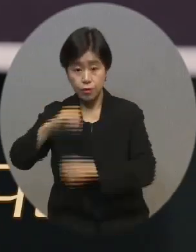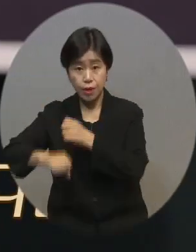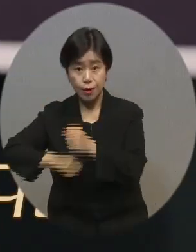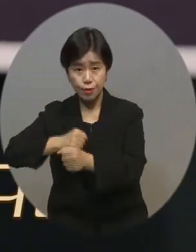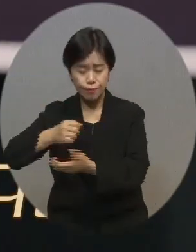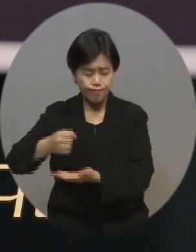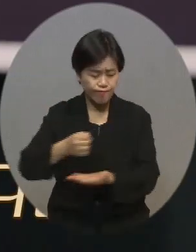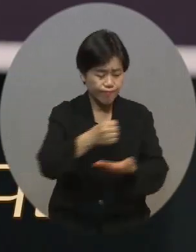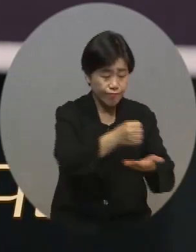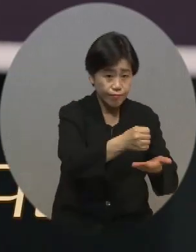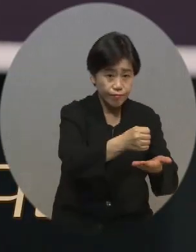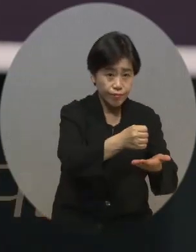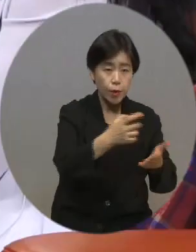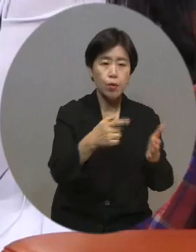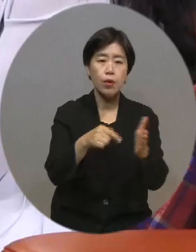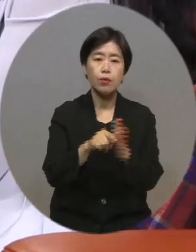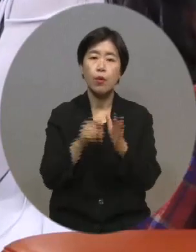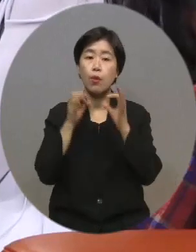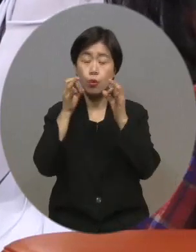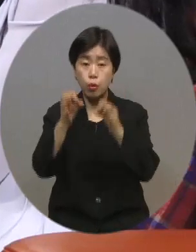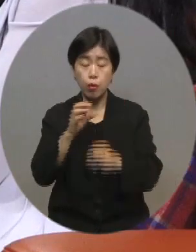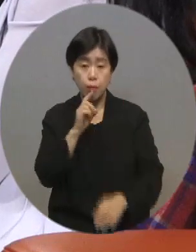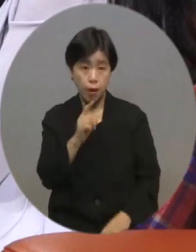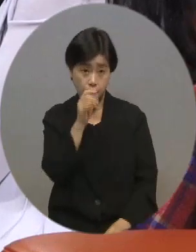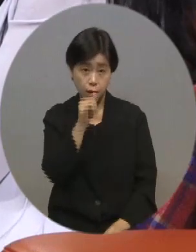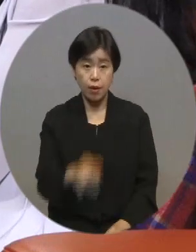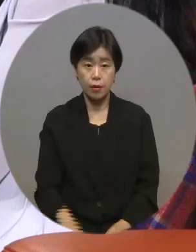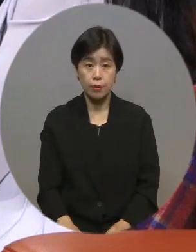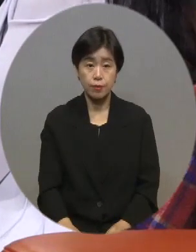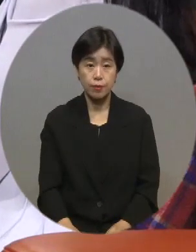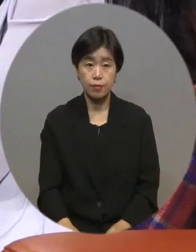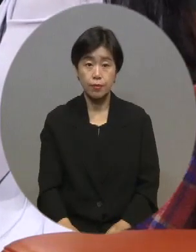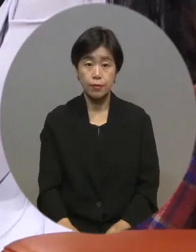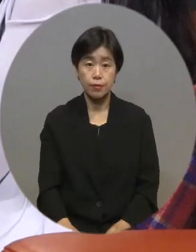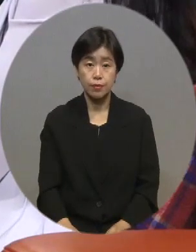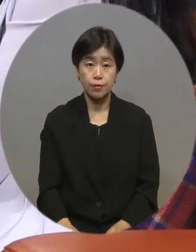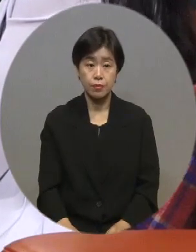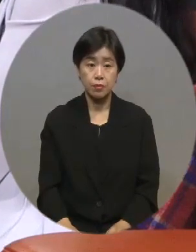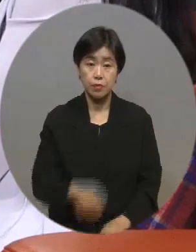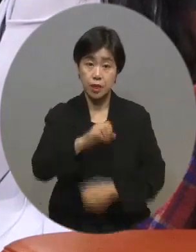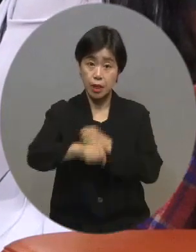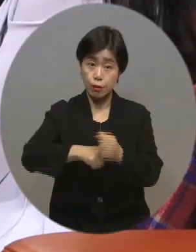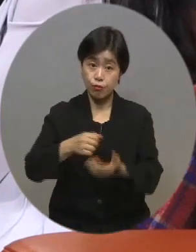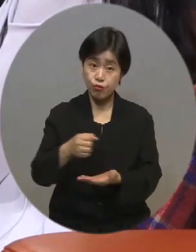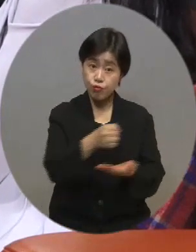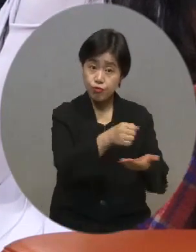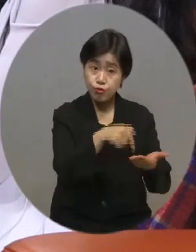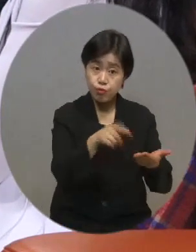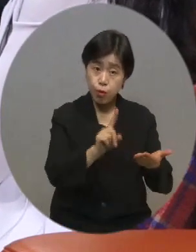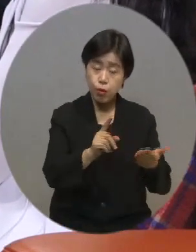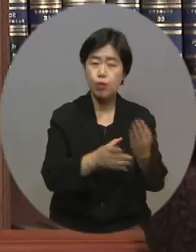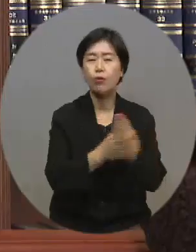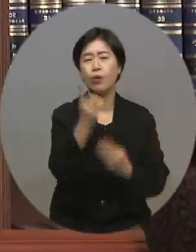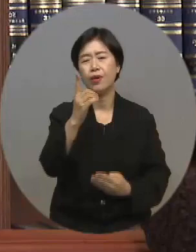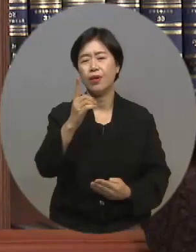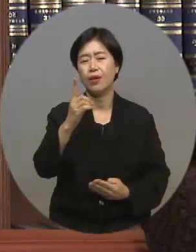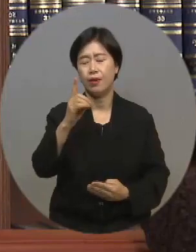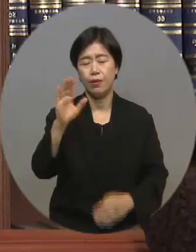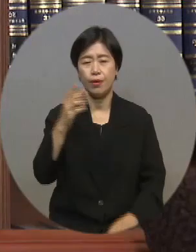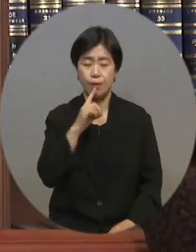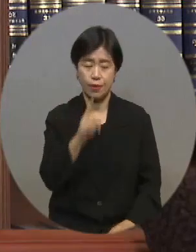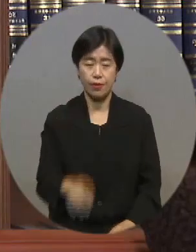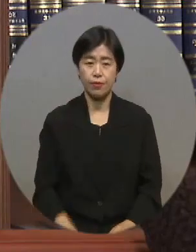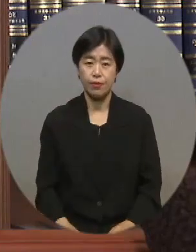해야 되겠다라고 얘기하고 그것이 바로 자유의 확산, 통일이라는 뜻으로 이제 얘기가 된 거예요. 네, 이제